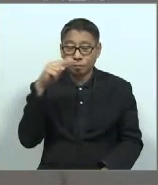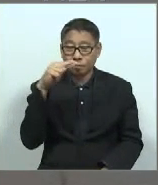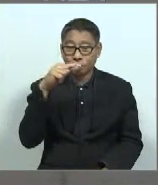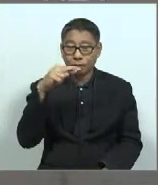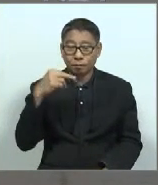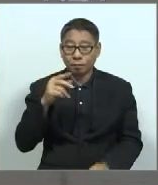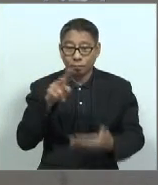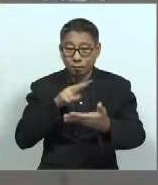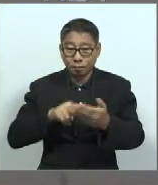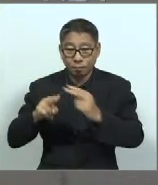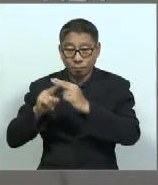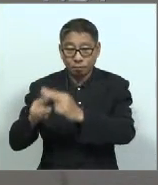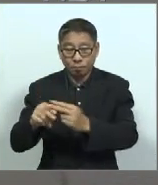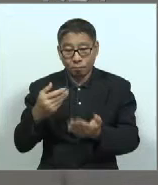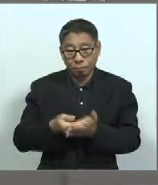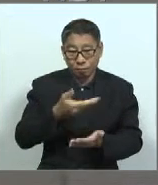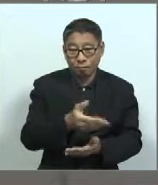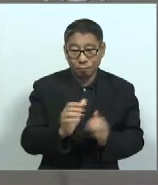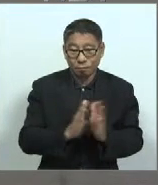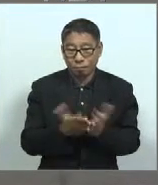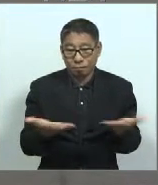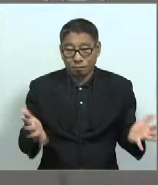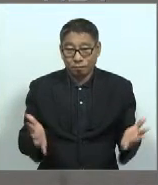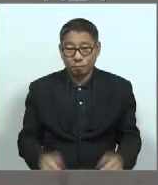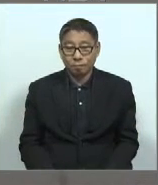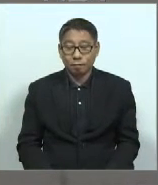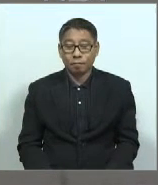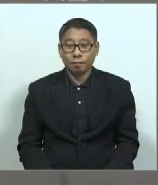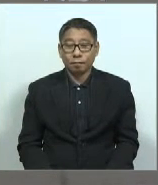นี้จะไปอ่านเองแล้วกันเดี๋ยวไม่ซื้อหนังสือ